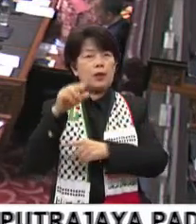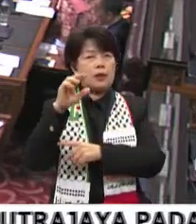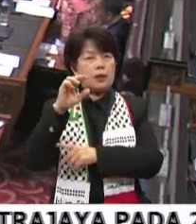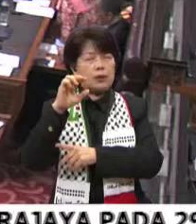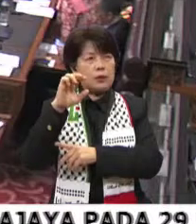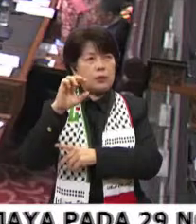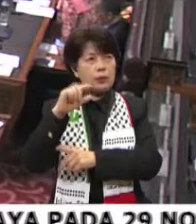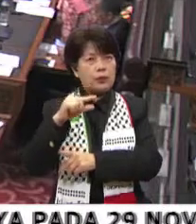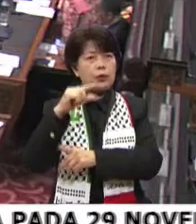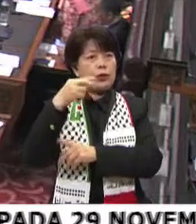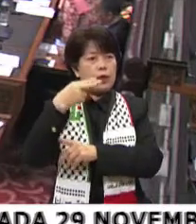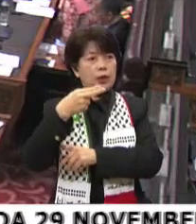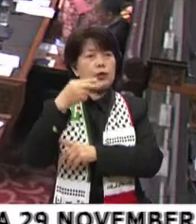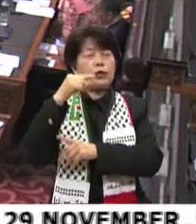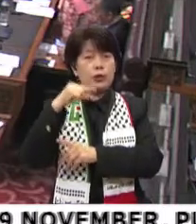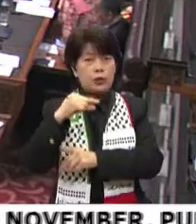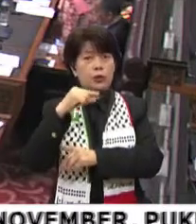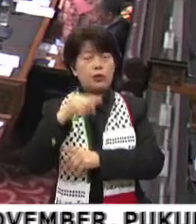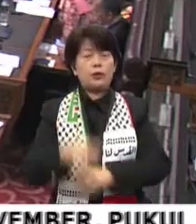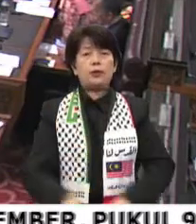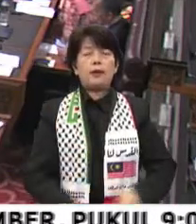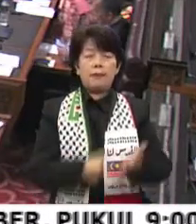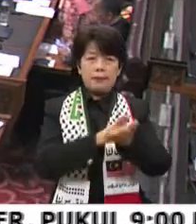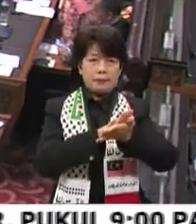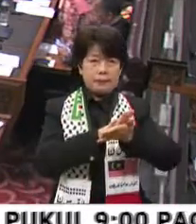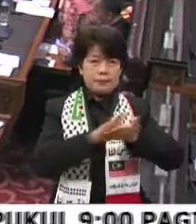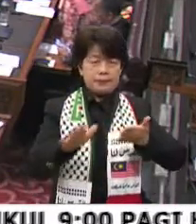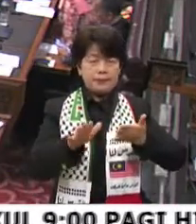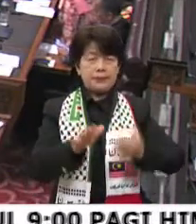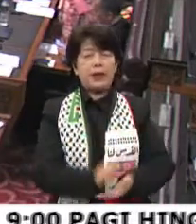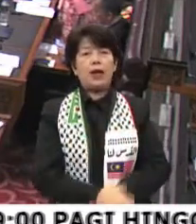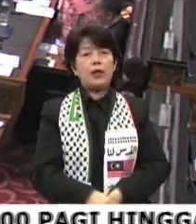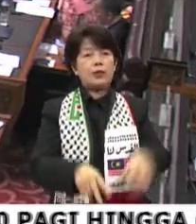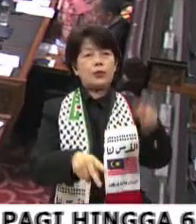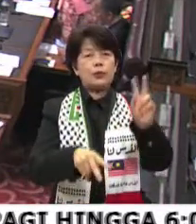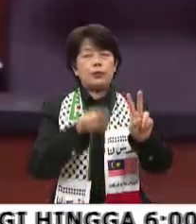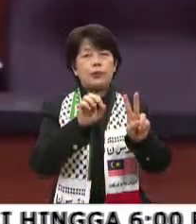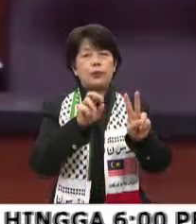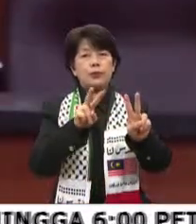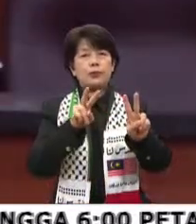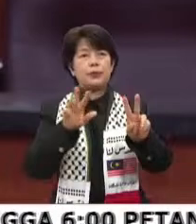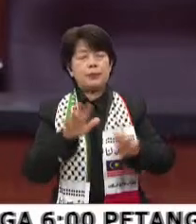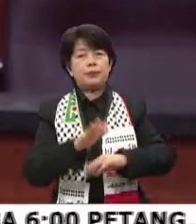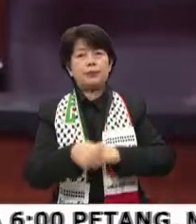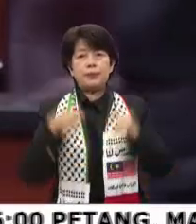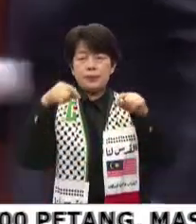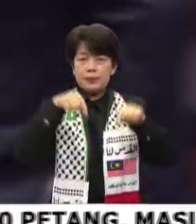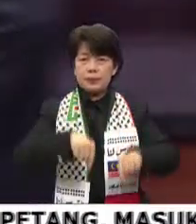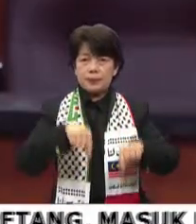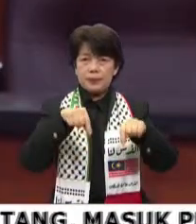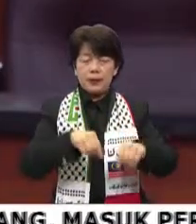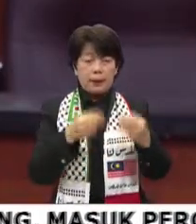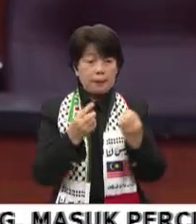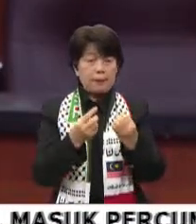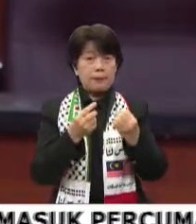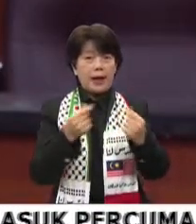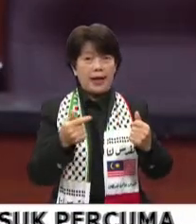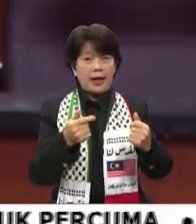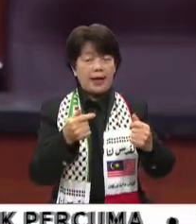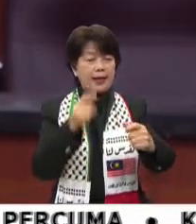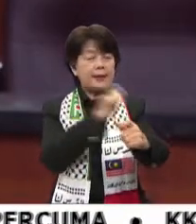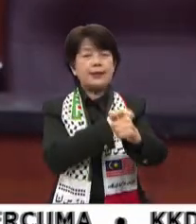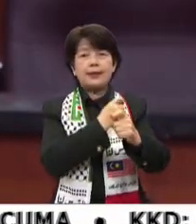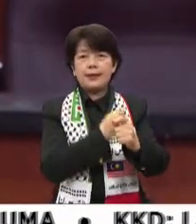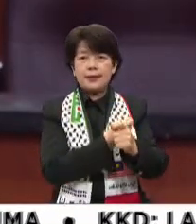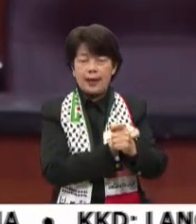bersih seawal tahun50 menuntut Malaysia untuk mempercepat peralihan tenaga